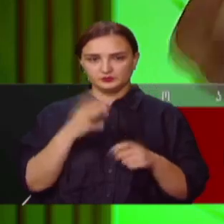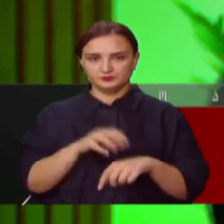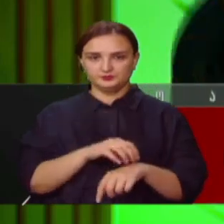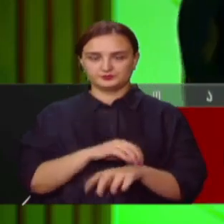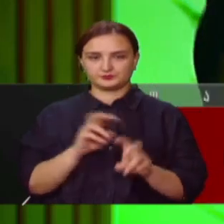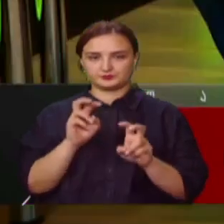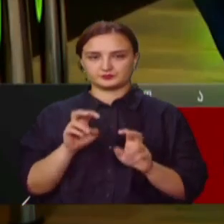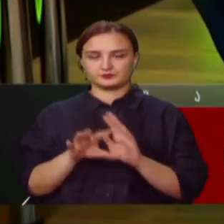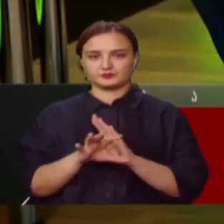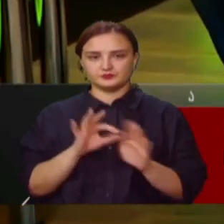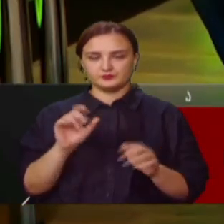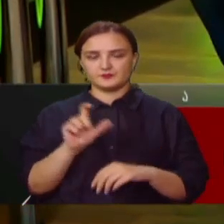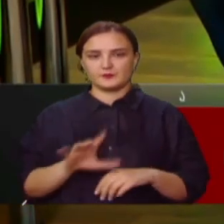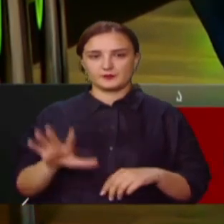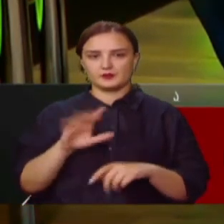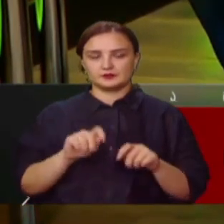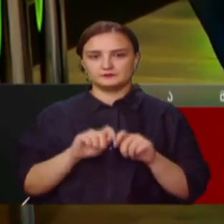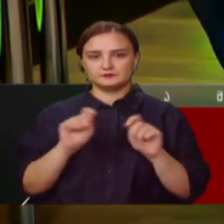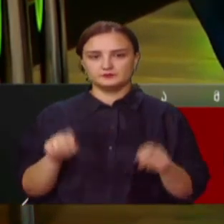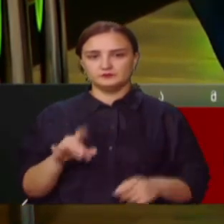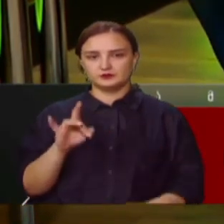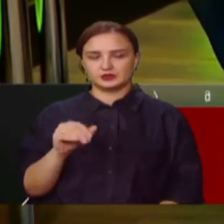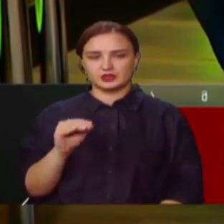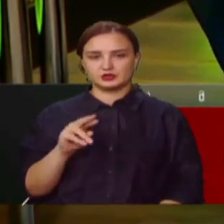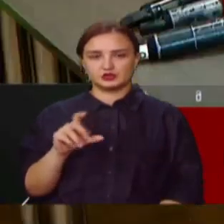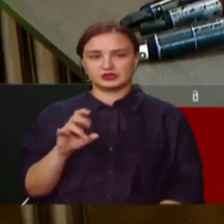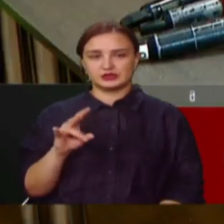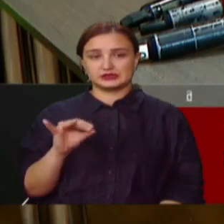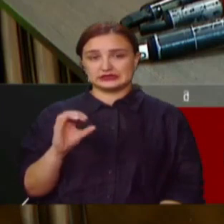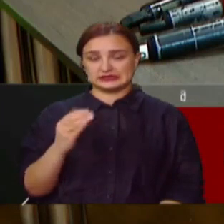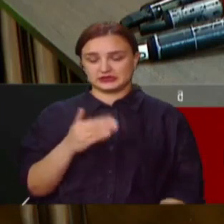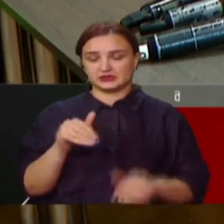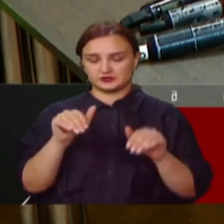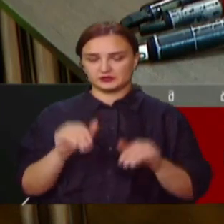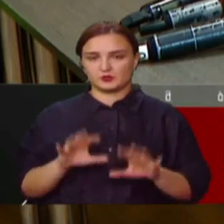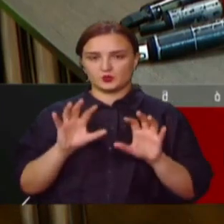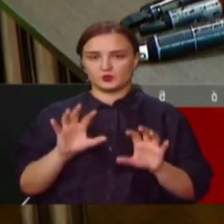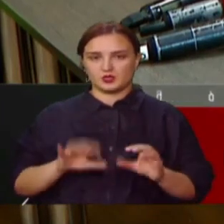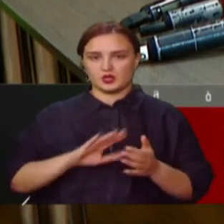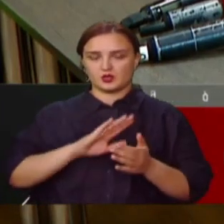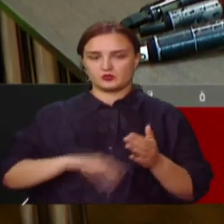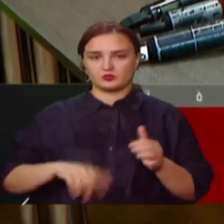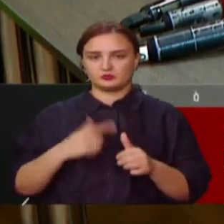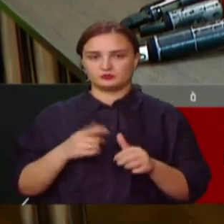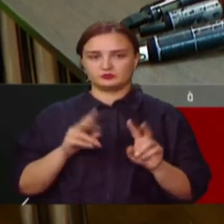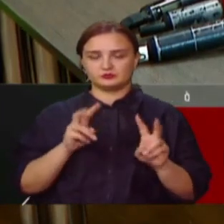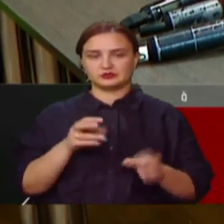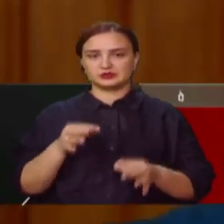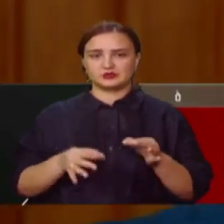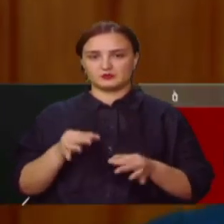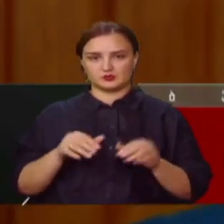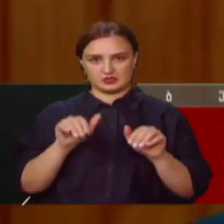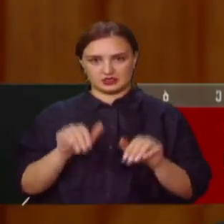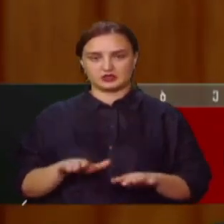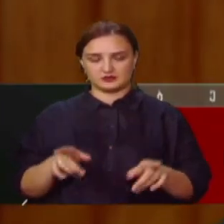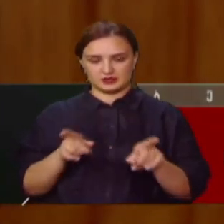პარტიას. აირჩია ევროპის დამფუძნებლები რაჟდენ კუპრაშვილის გადაწყვეტილებას უკანონოს უწოდებენ. უკანონოს უწოდებენ სასამართლოს